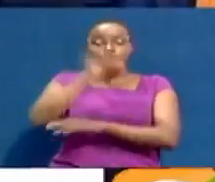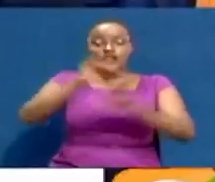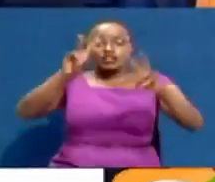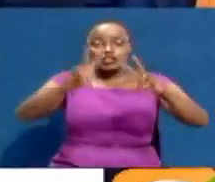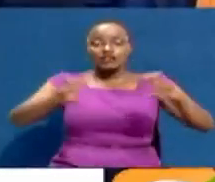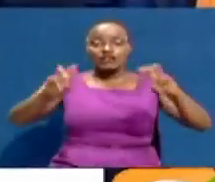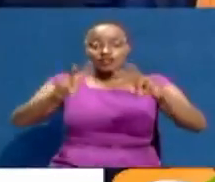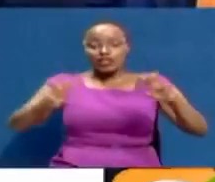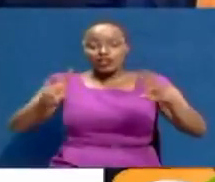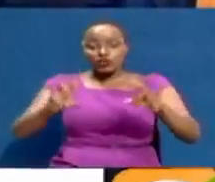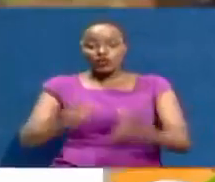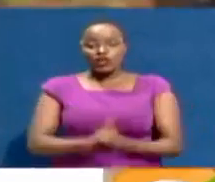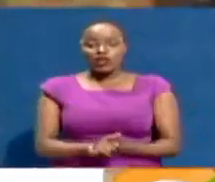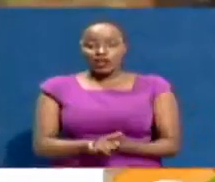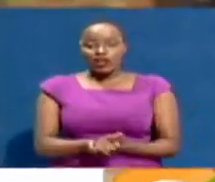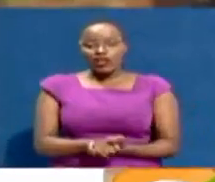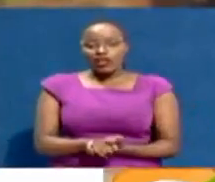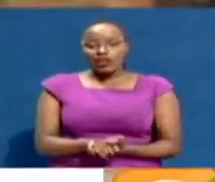huo.